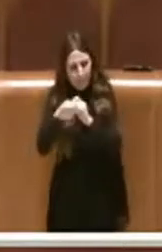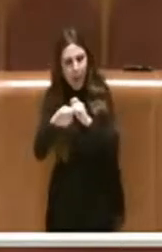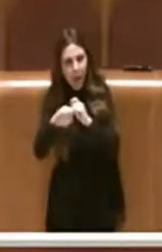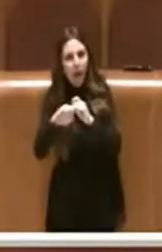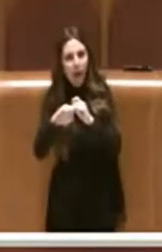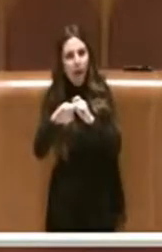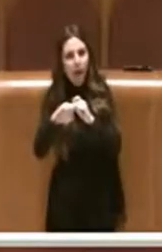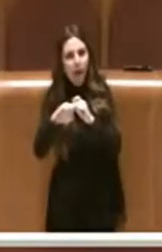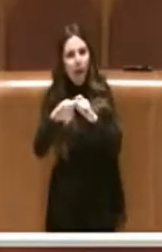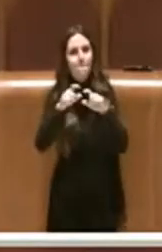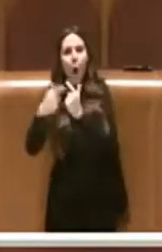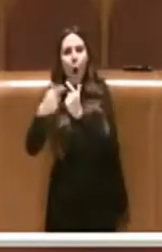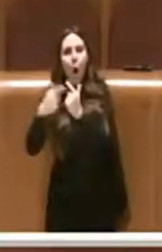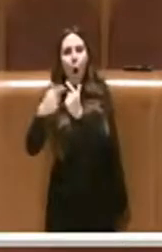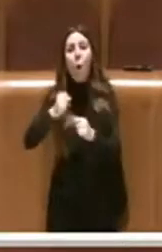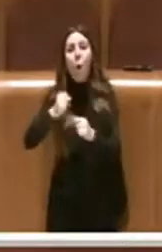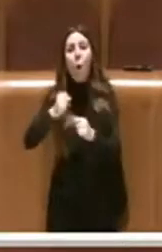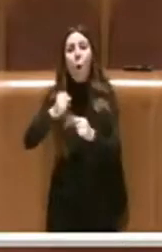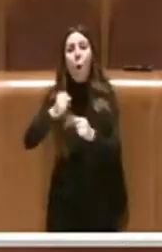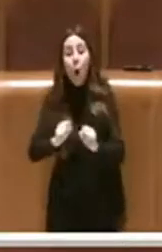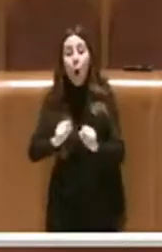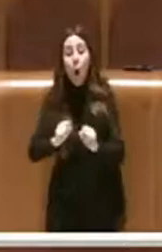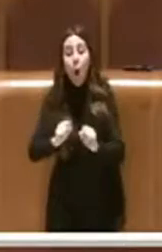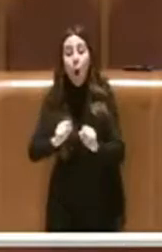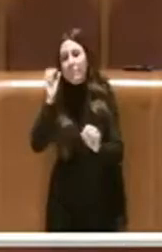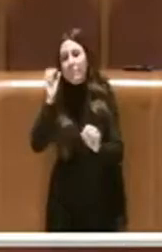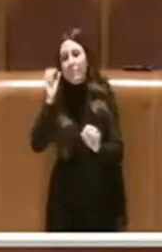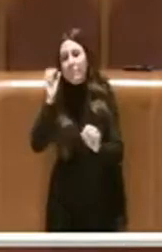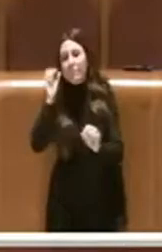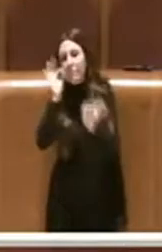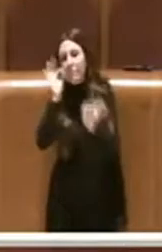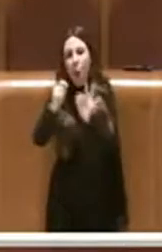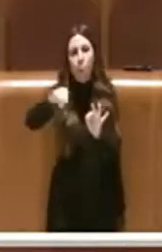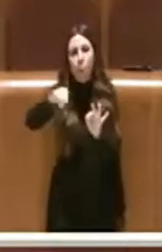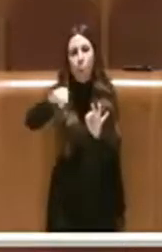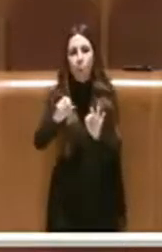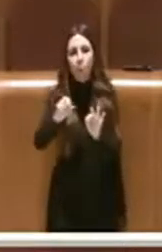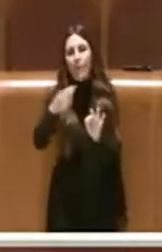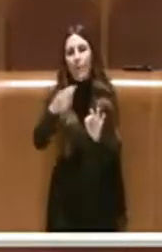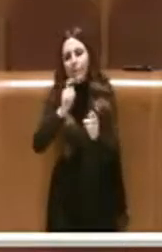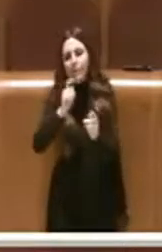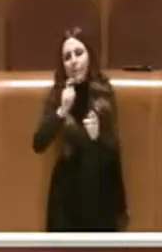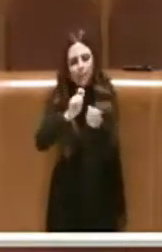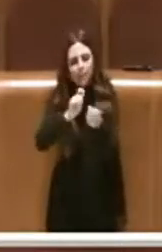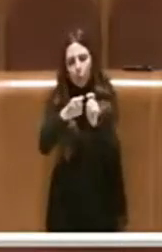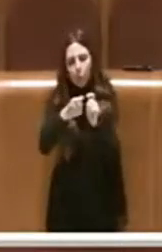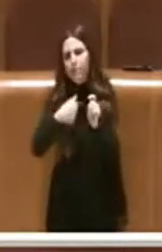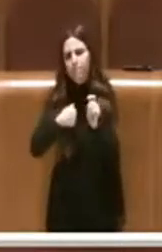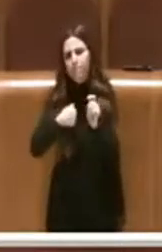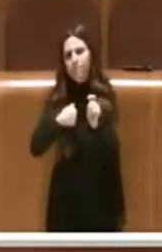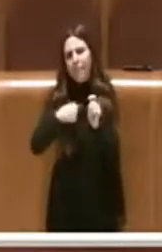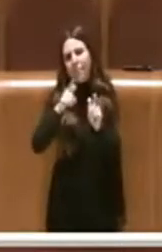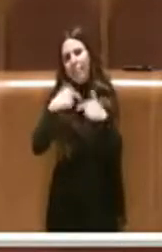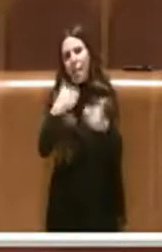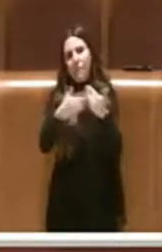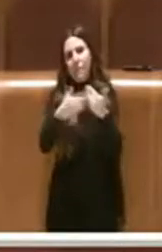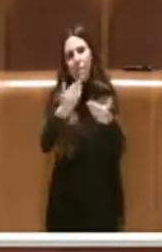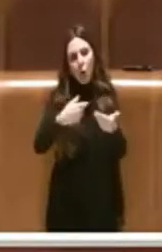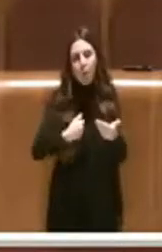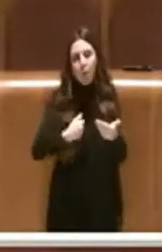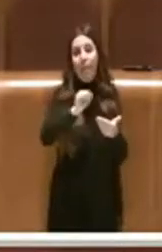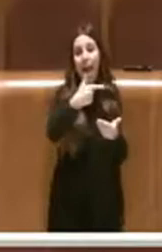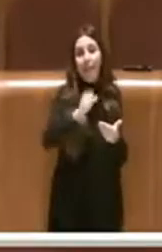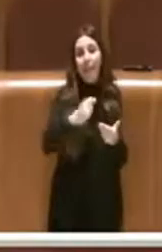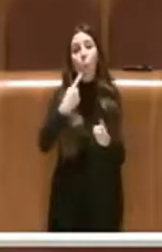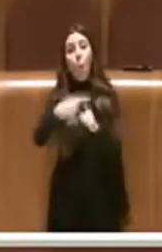ATAC che possono servire per il PUMS, per cui questa convergenza può far bene sia a ATAC che a Roma